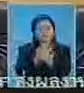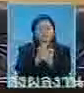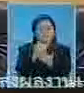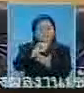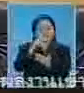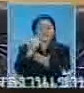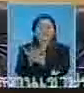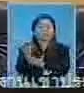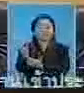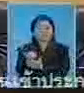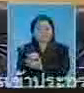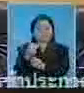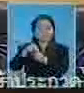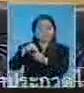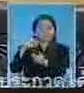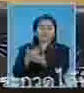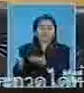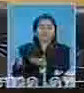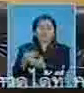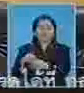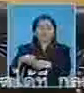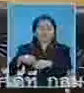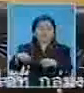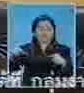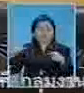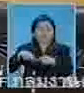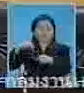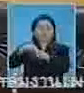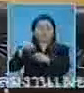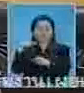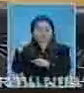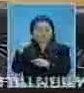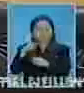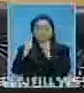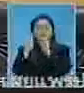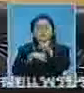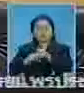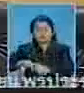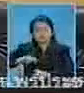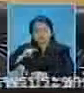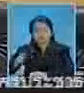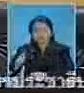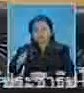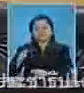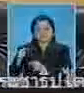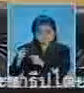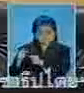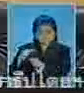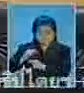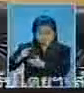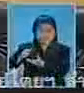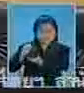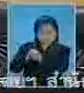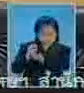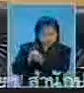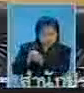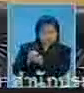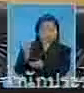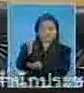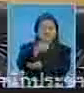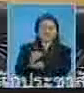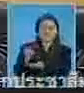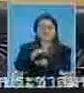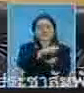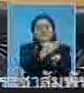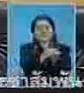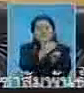องทุนน้ำมันซึ่งท่านก็เก็บจากพี่น้องประชาชนนั่นเองเพราะนั้นในส่วนนี้นะครับเราก็จะบริหารจัดการตามความเ